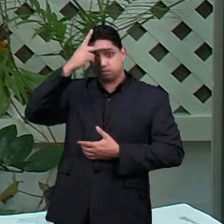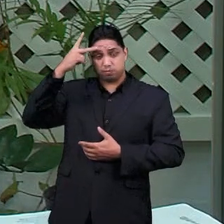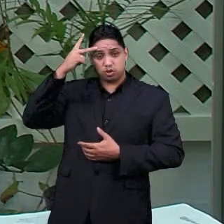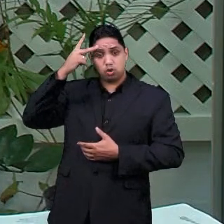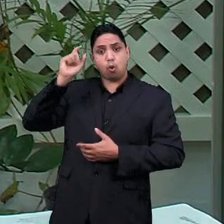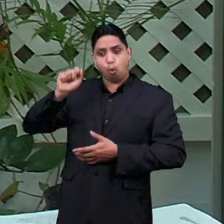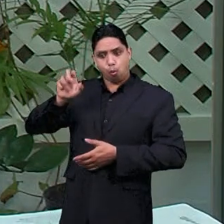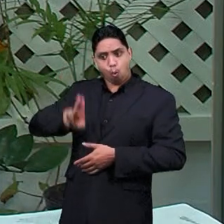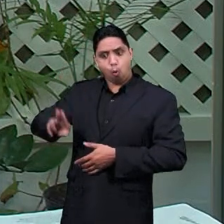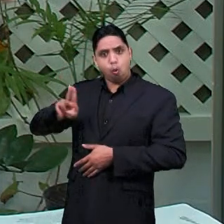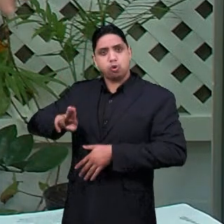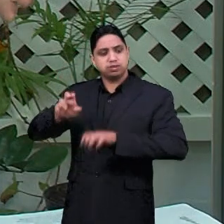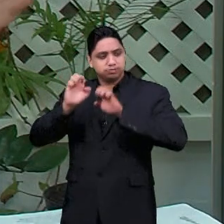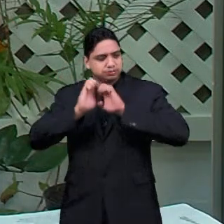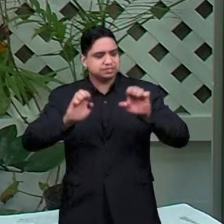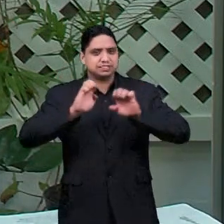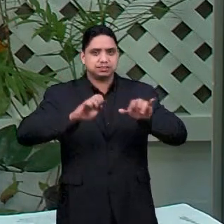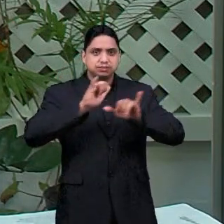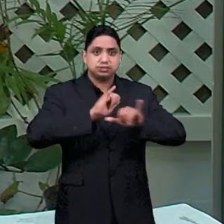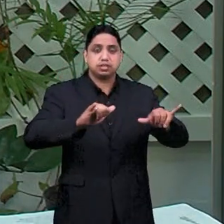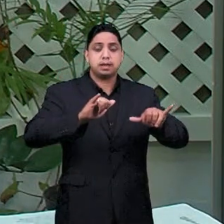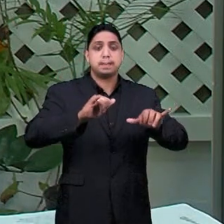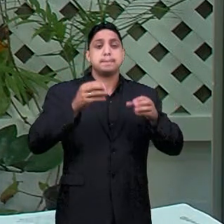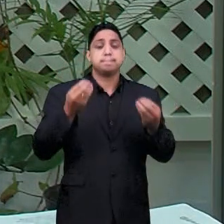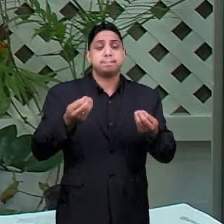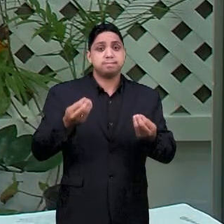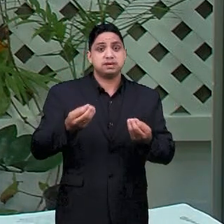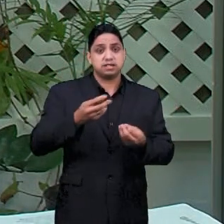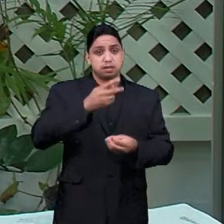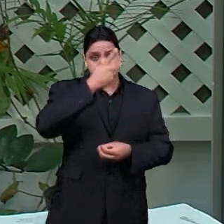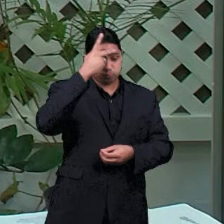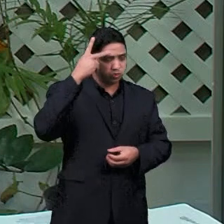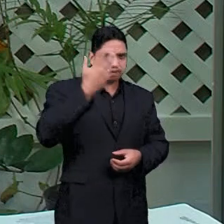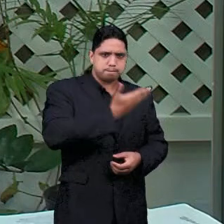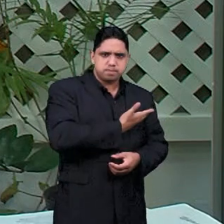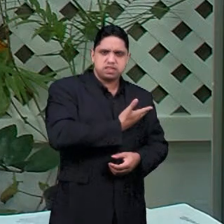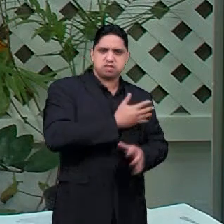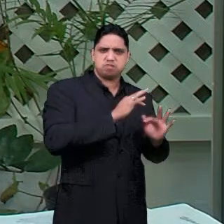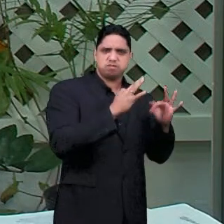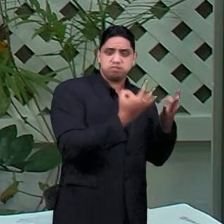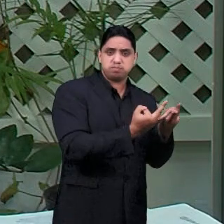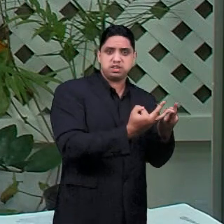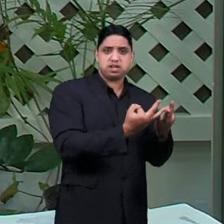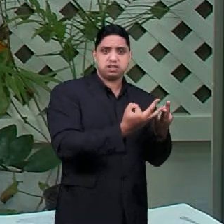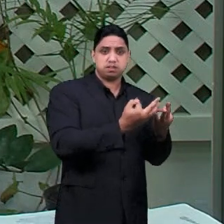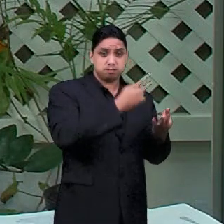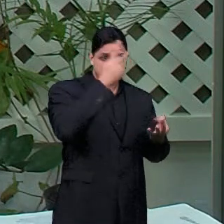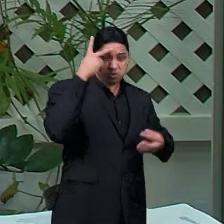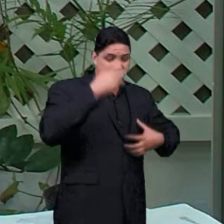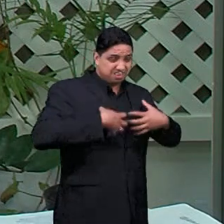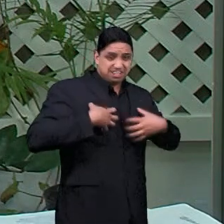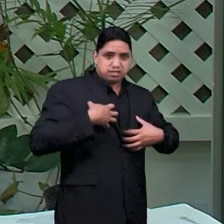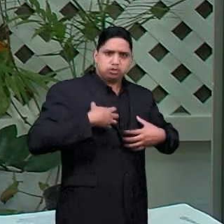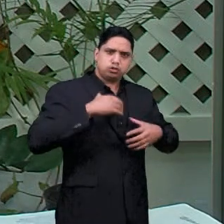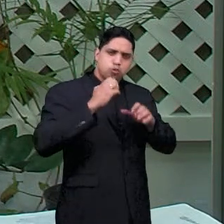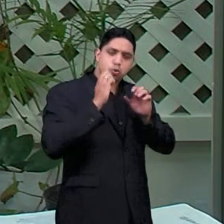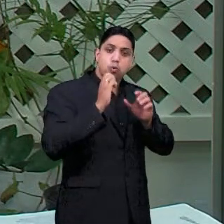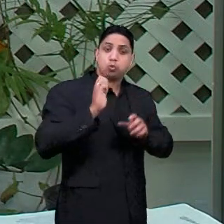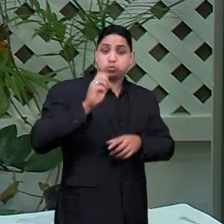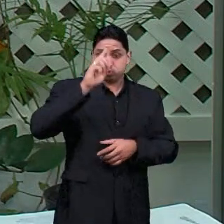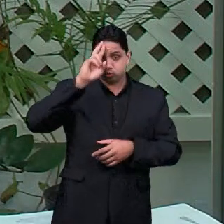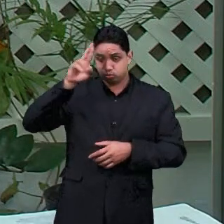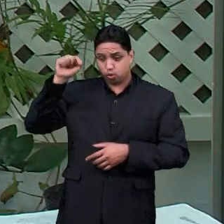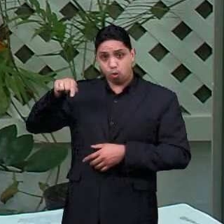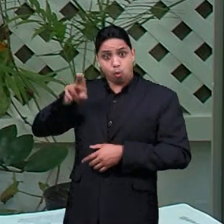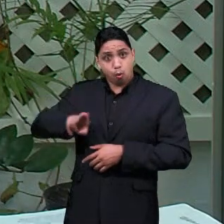avoir, qu'ils soient donc une opportunité pour les autres, le monde de la famille, les personnes qui sont autour, les personnes qui sont affligées.